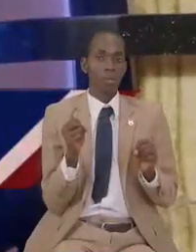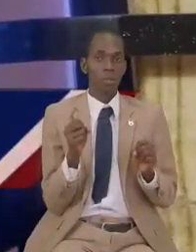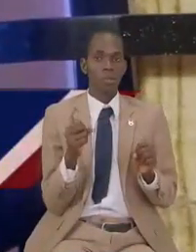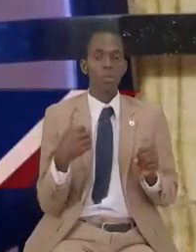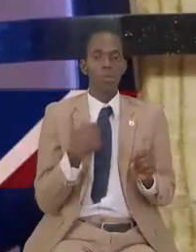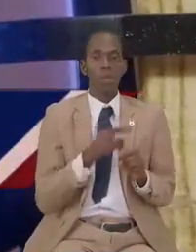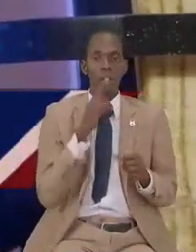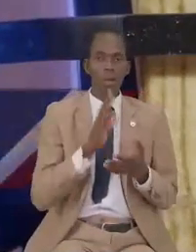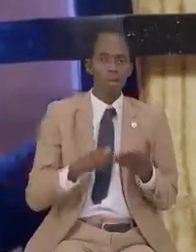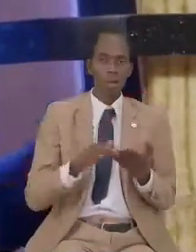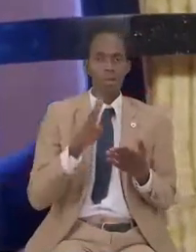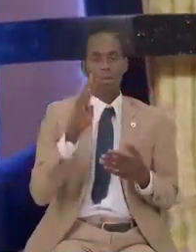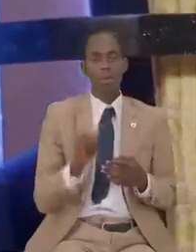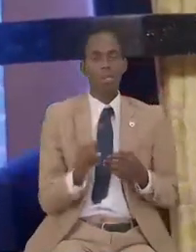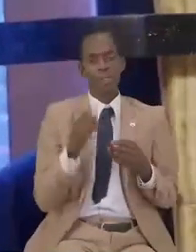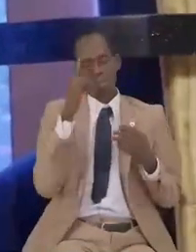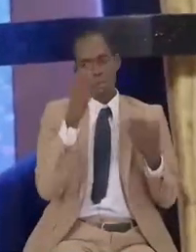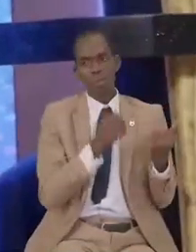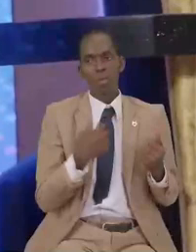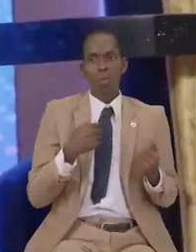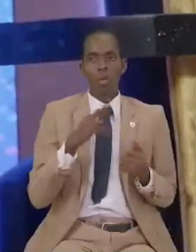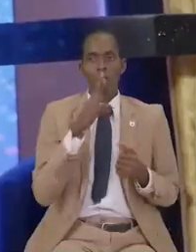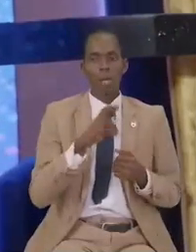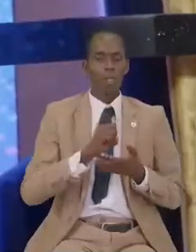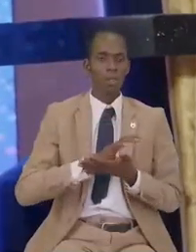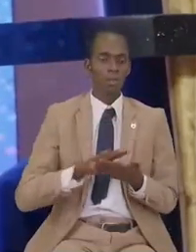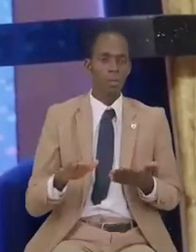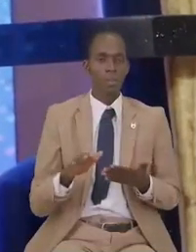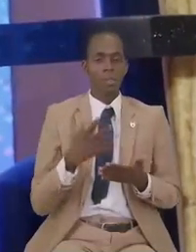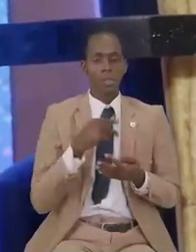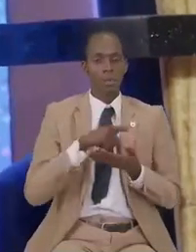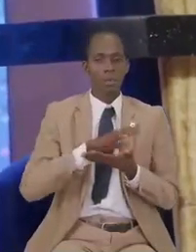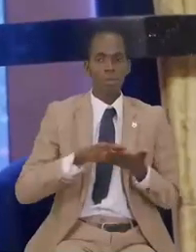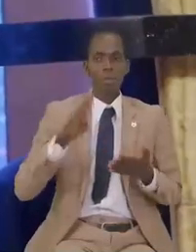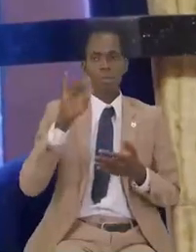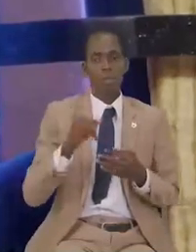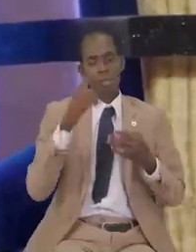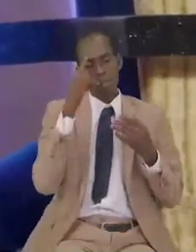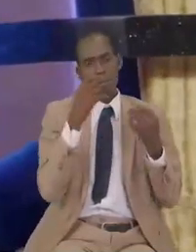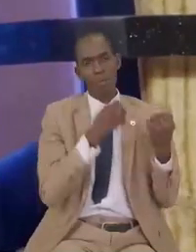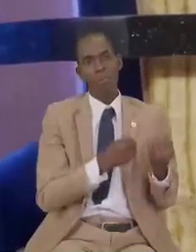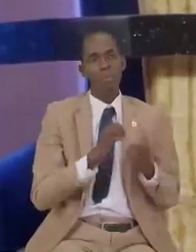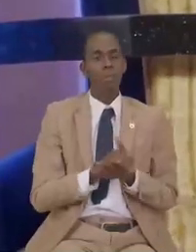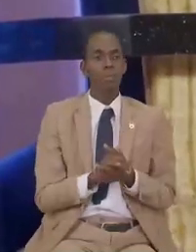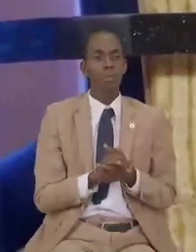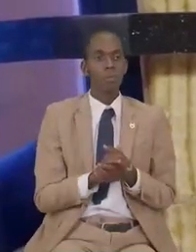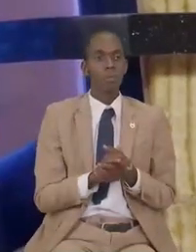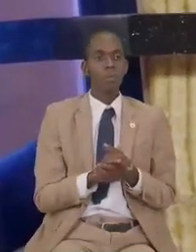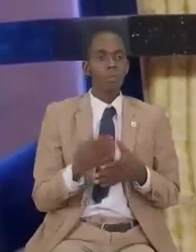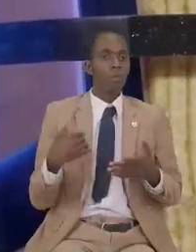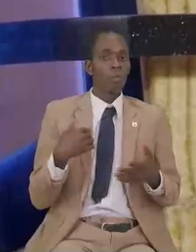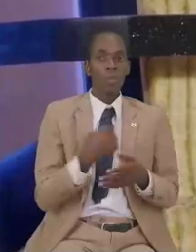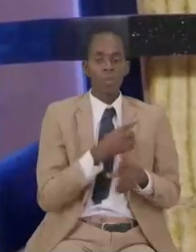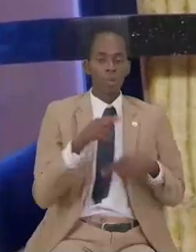Il n'a fait aucune différence entre nous et eux, ayant purifié leur cœur par la foi. Nous sommes sauvés, sanctifiés par la foi. Après